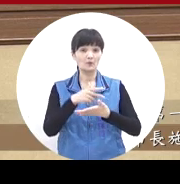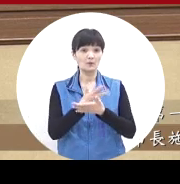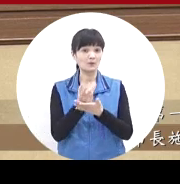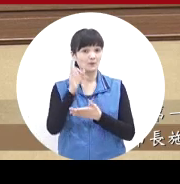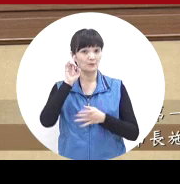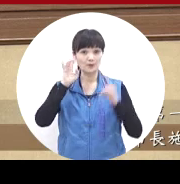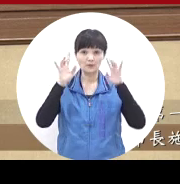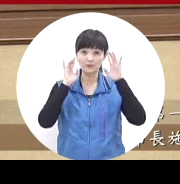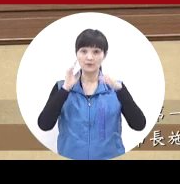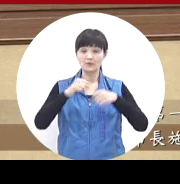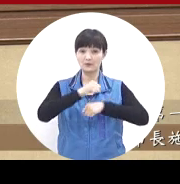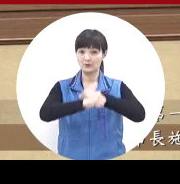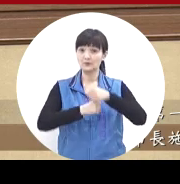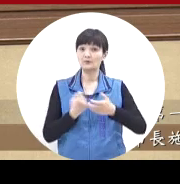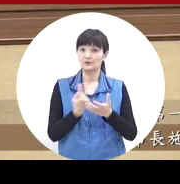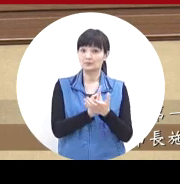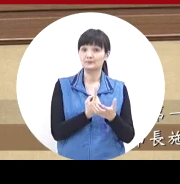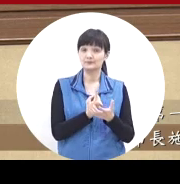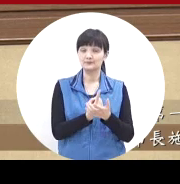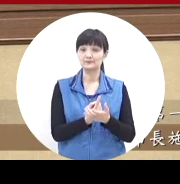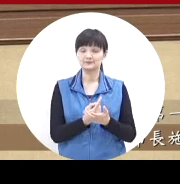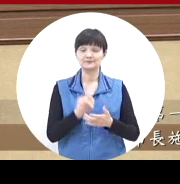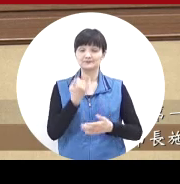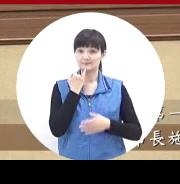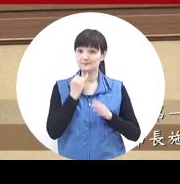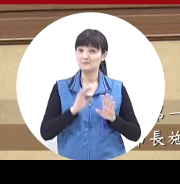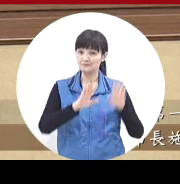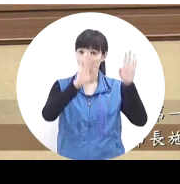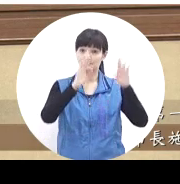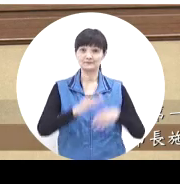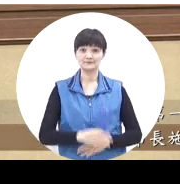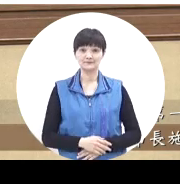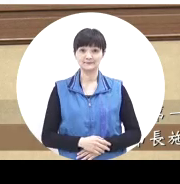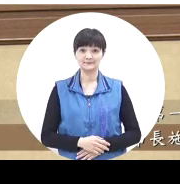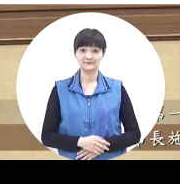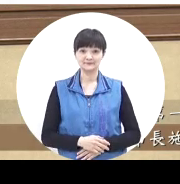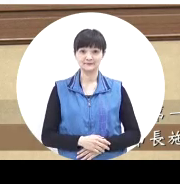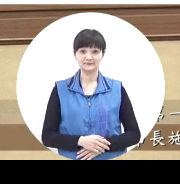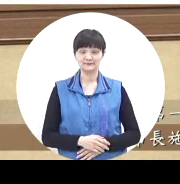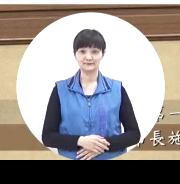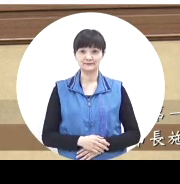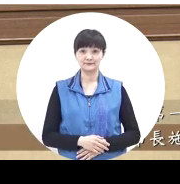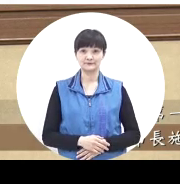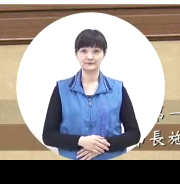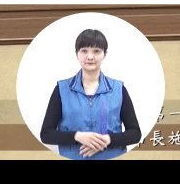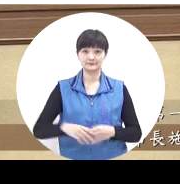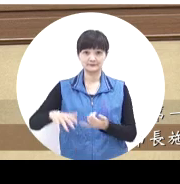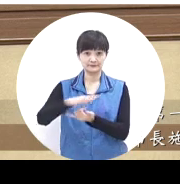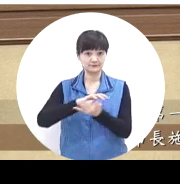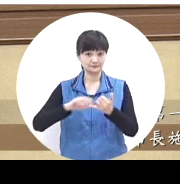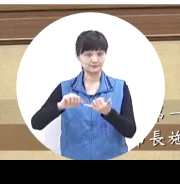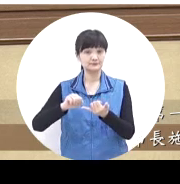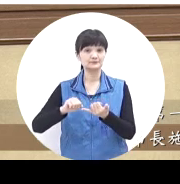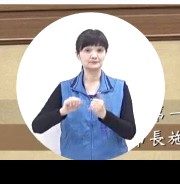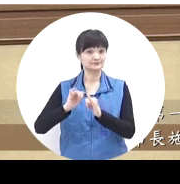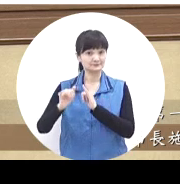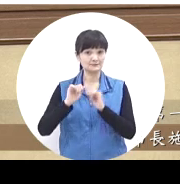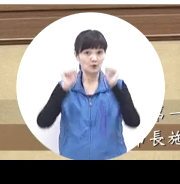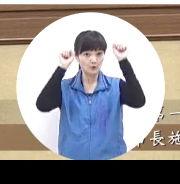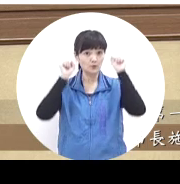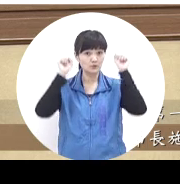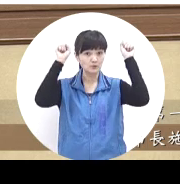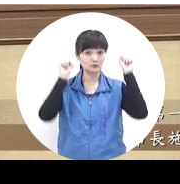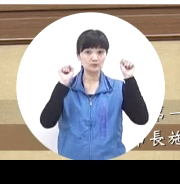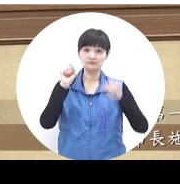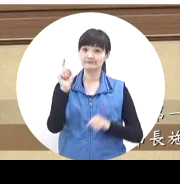读环境我们会持续的往前走。所以我们的全民运动里面，除了我刚刚报告以